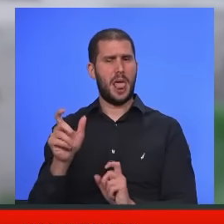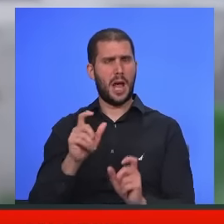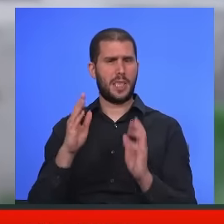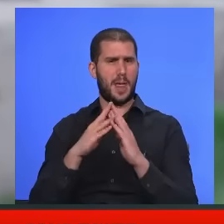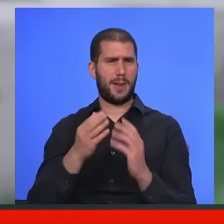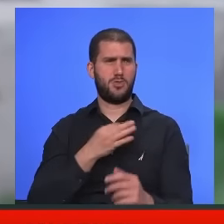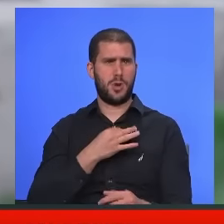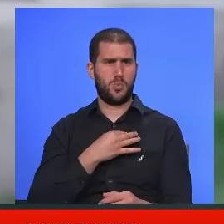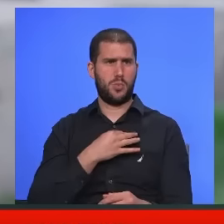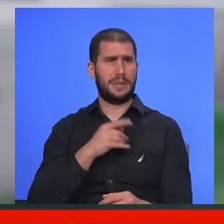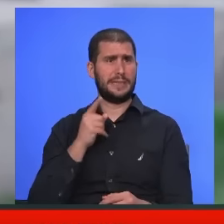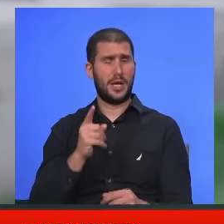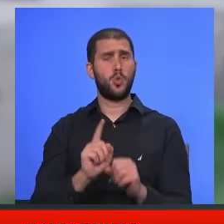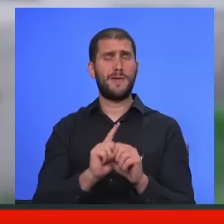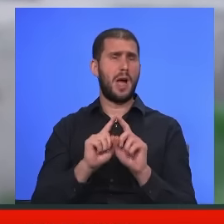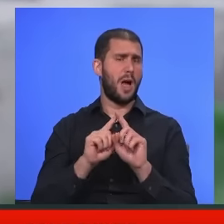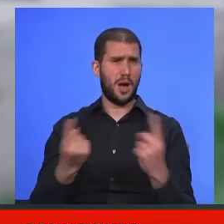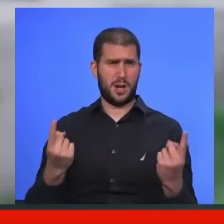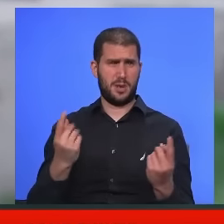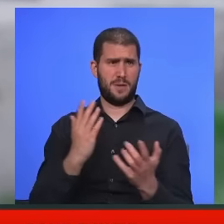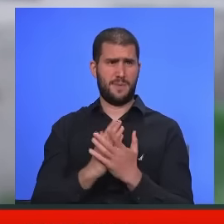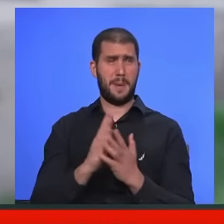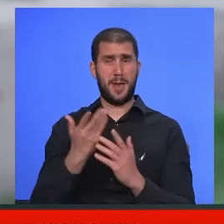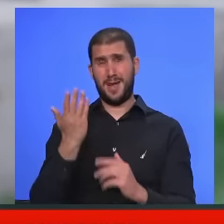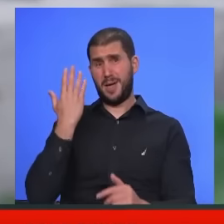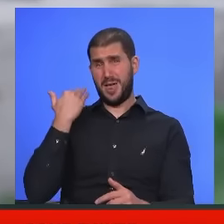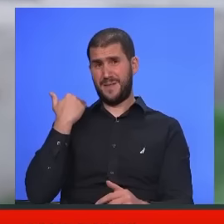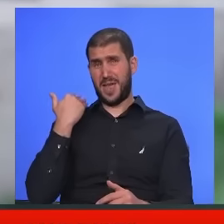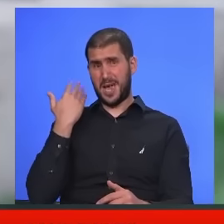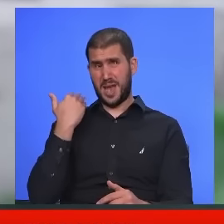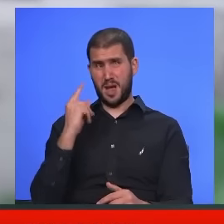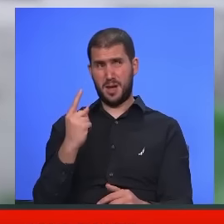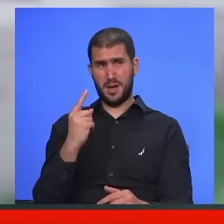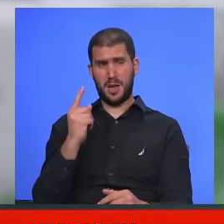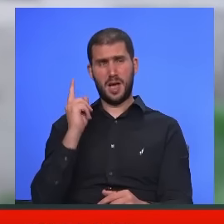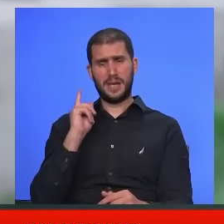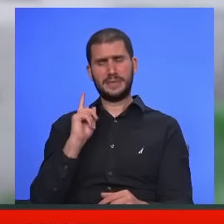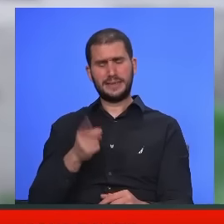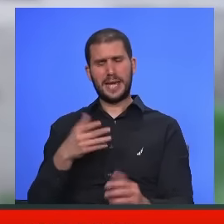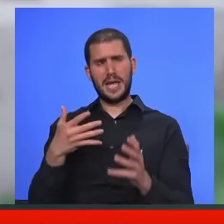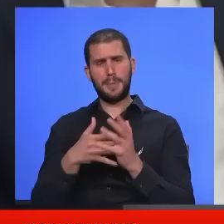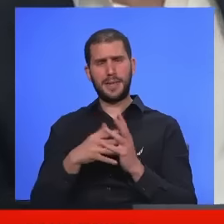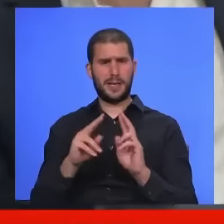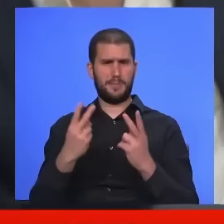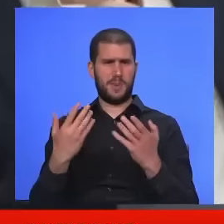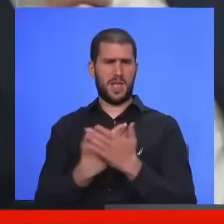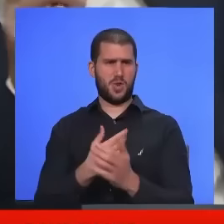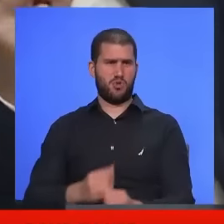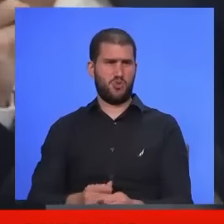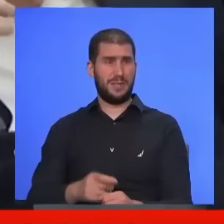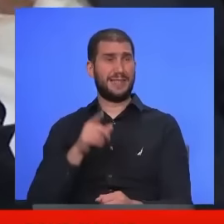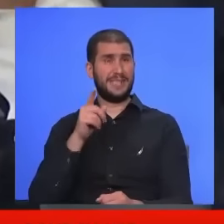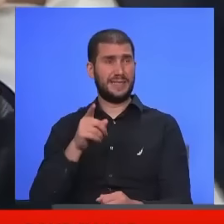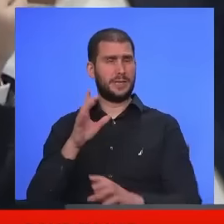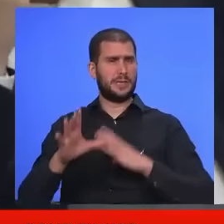הבית. זוהי תקופה אחרת. מה שהיה לפניה נכון שייבחן שנית. וזה